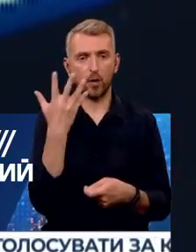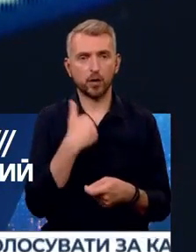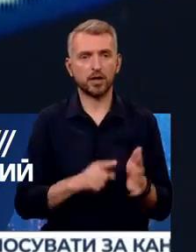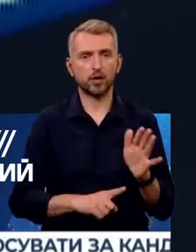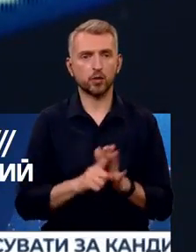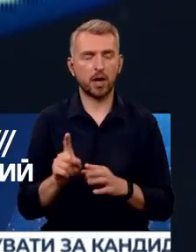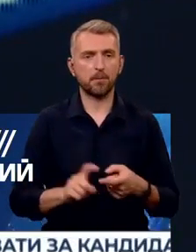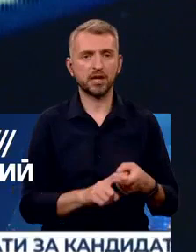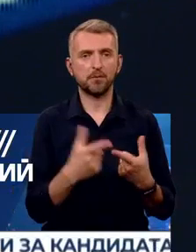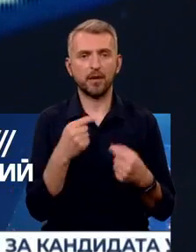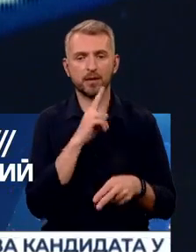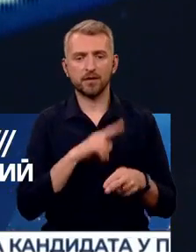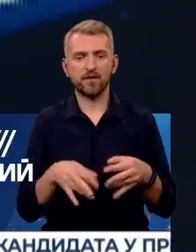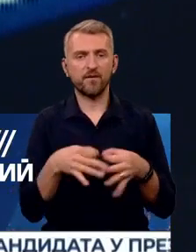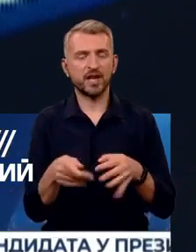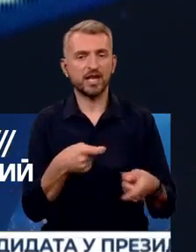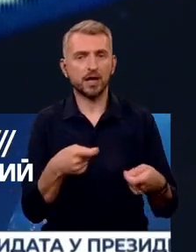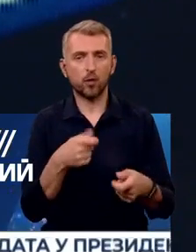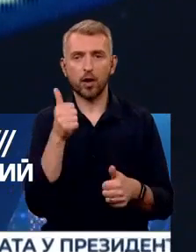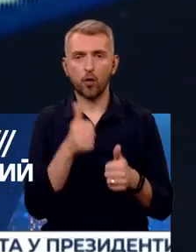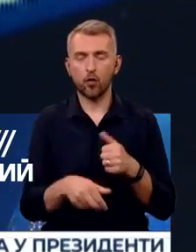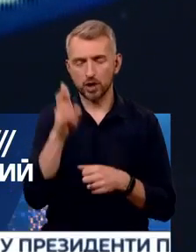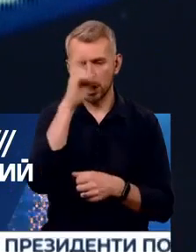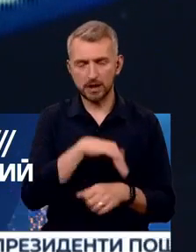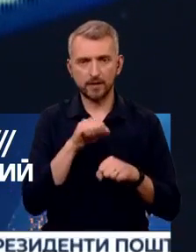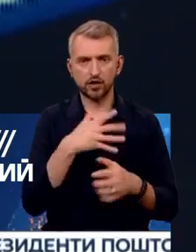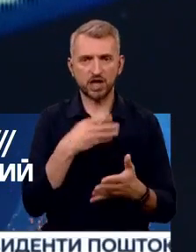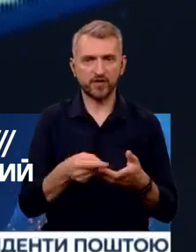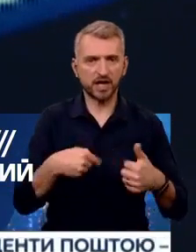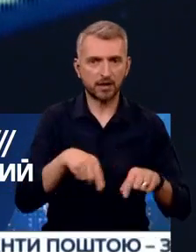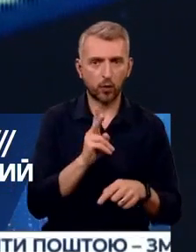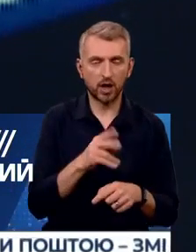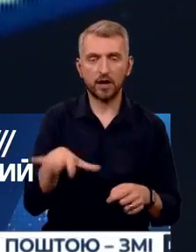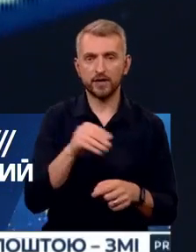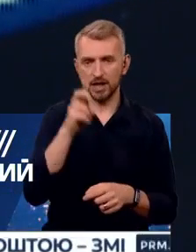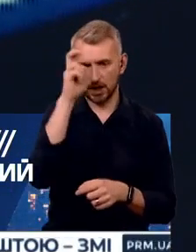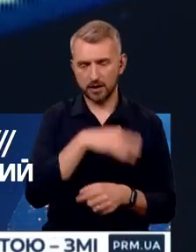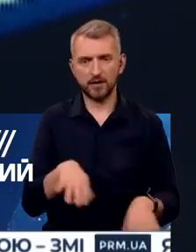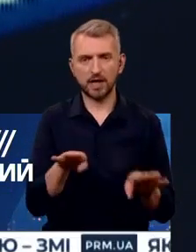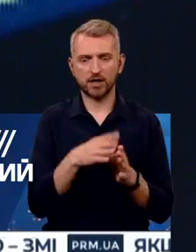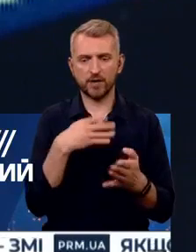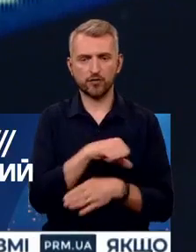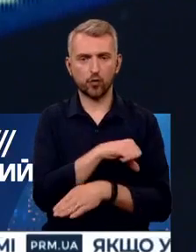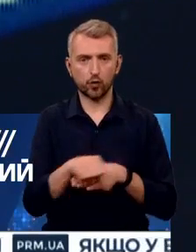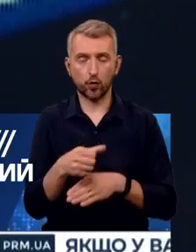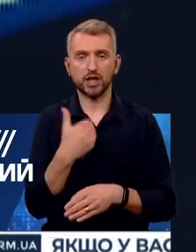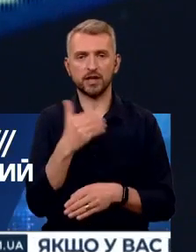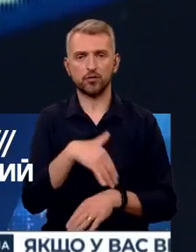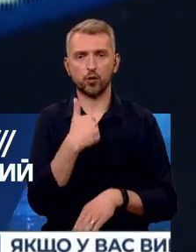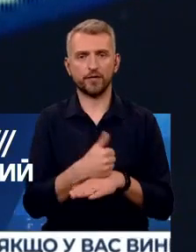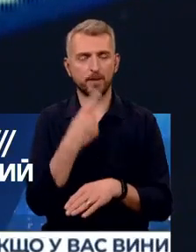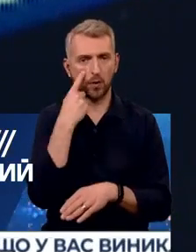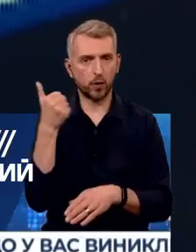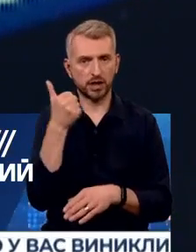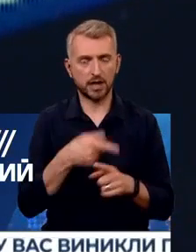наступила пандемія, де дівся вільний ринок. Кожна країна захищає свій ринок. Всі країни закрили власні кордони, і їхній головний